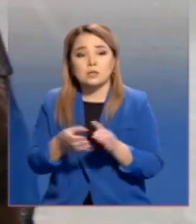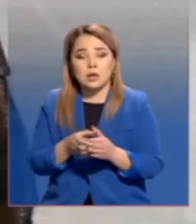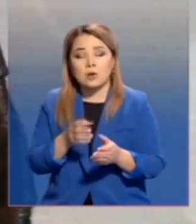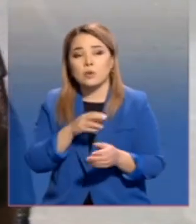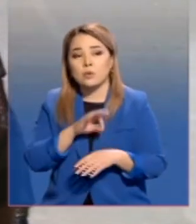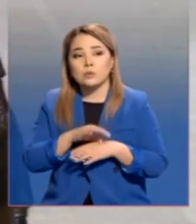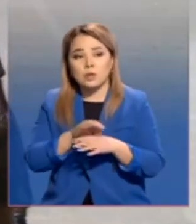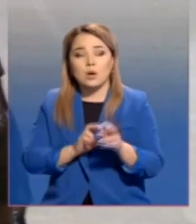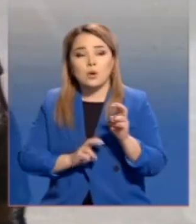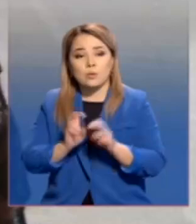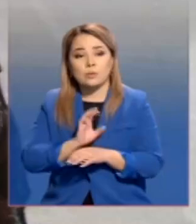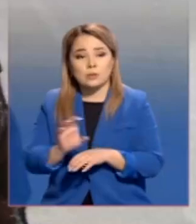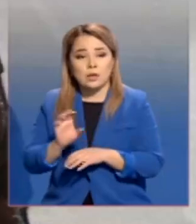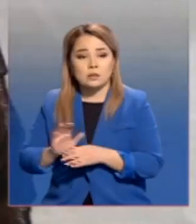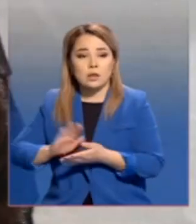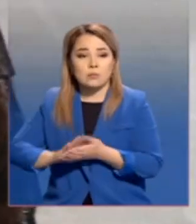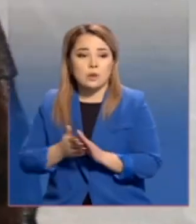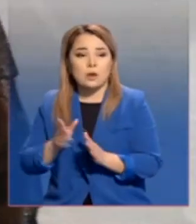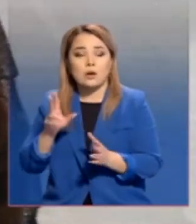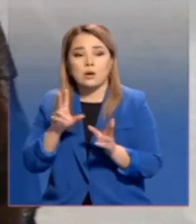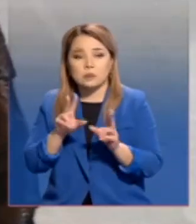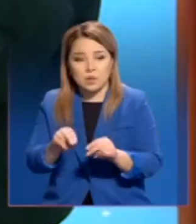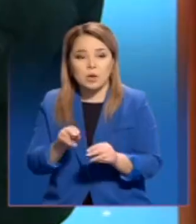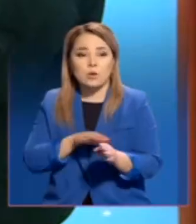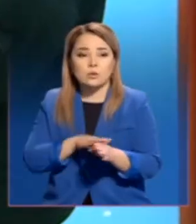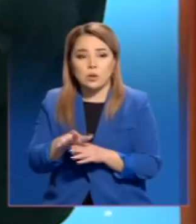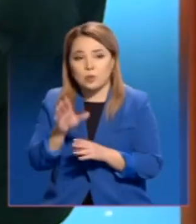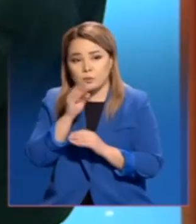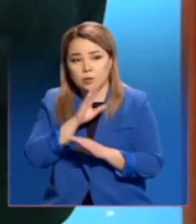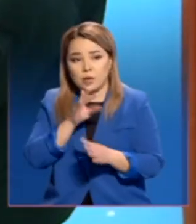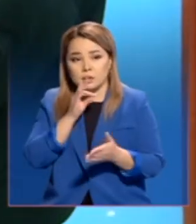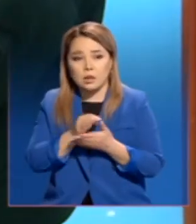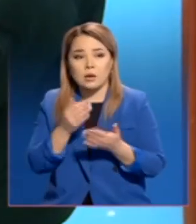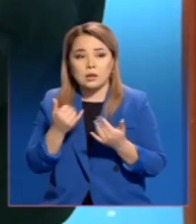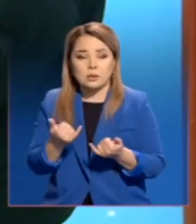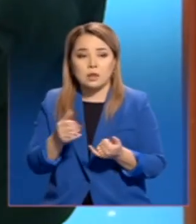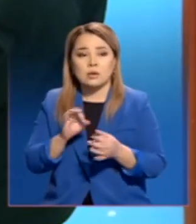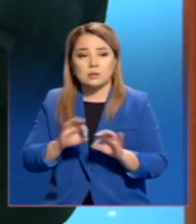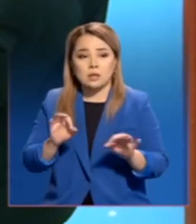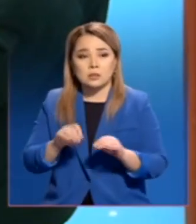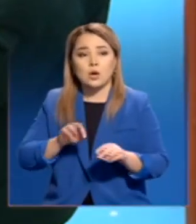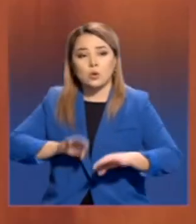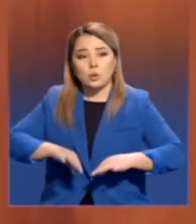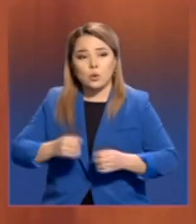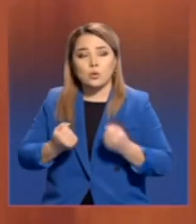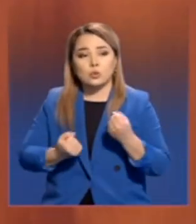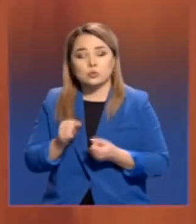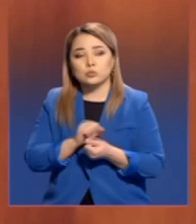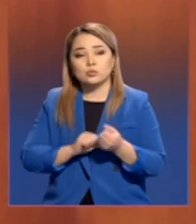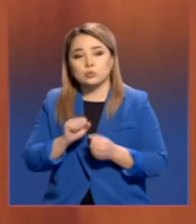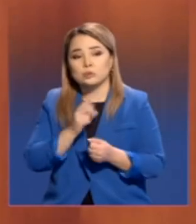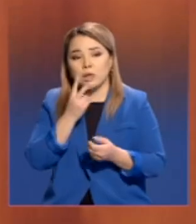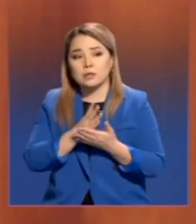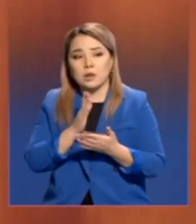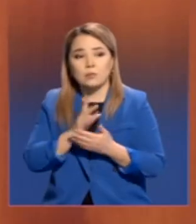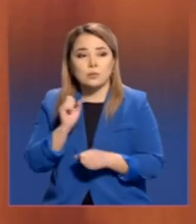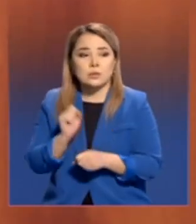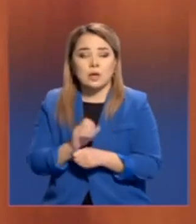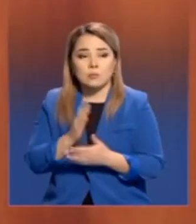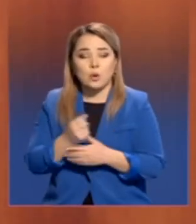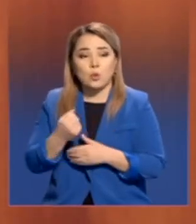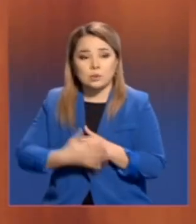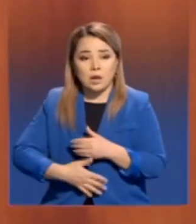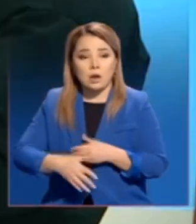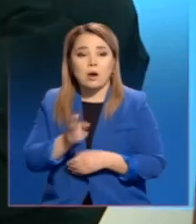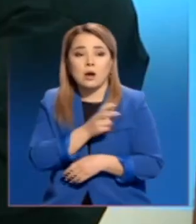өнім жеткізуге міндеттіміз. Сол уәдемізде тұра алмай қиналдық. Альберт Селимханов та көлік жуу орталығының қызметін уақытша тоқтатқан.